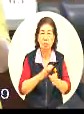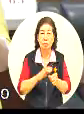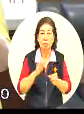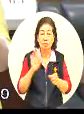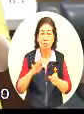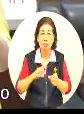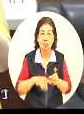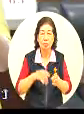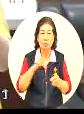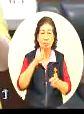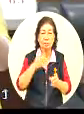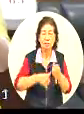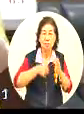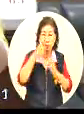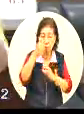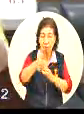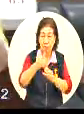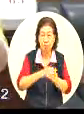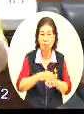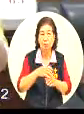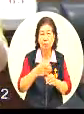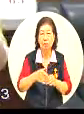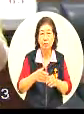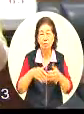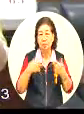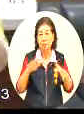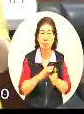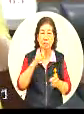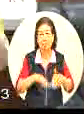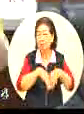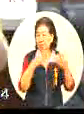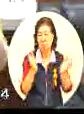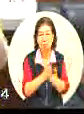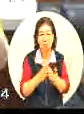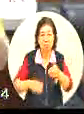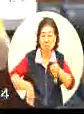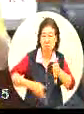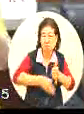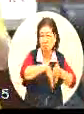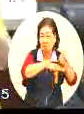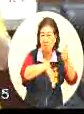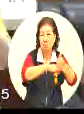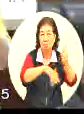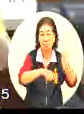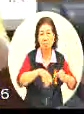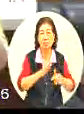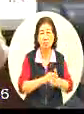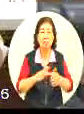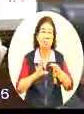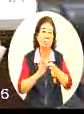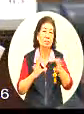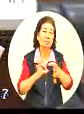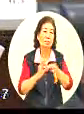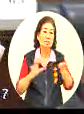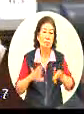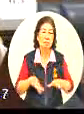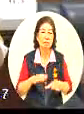实哦，不要把原住户全部都赶走，叫他走，然后又叫其他不相关的一